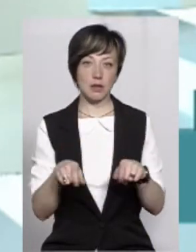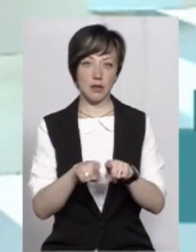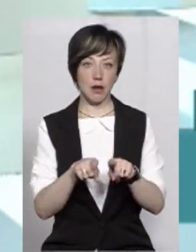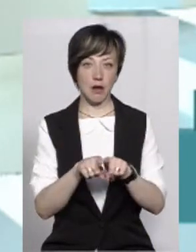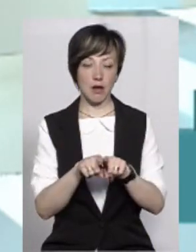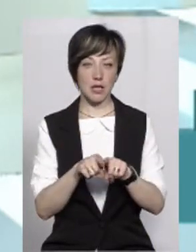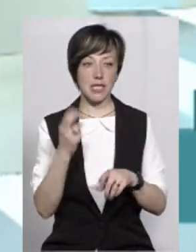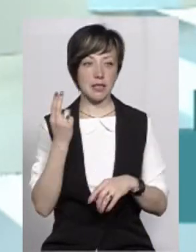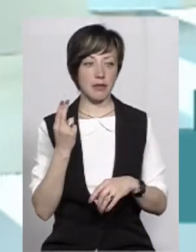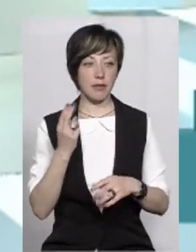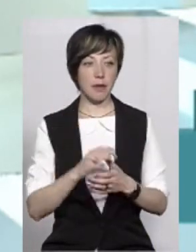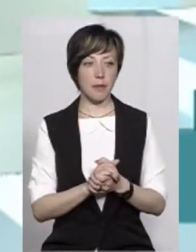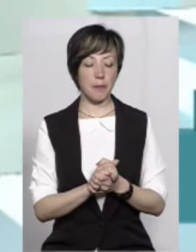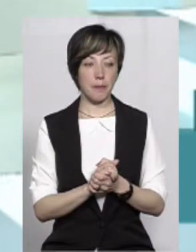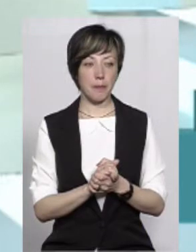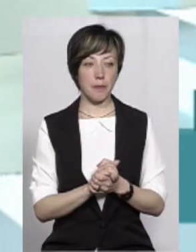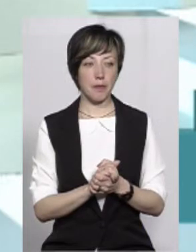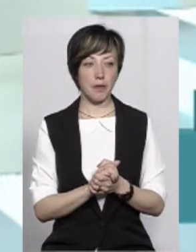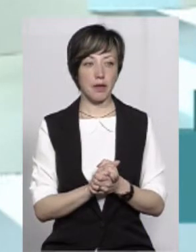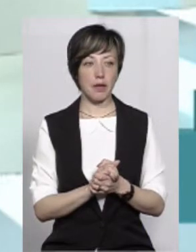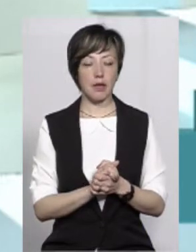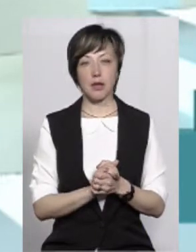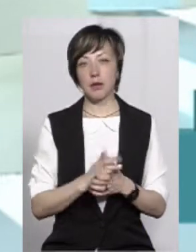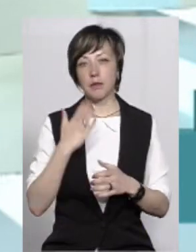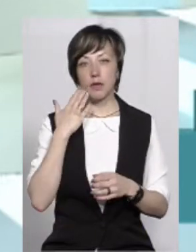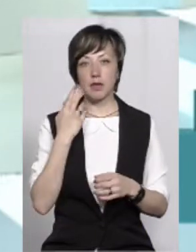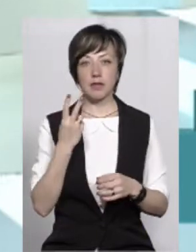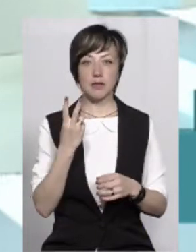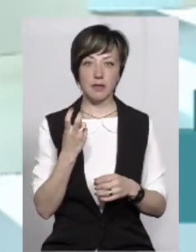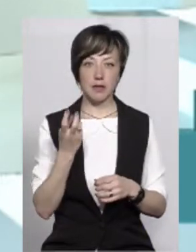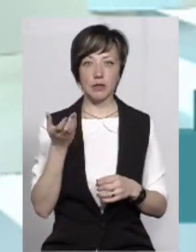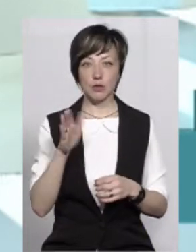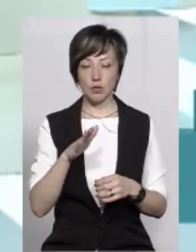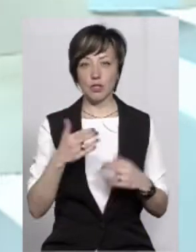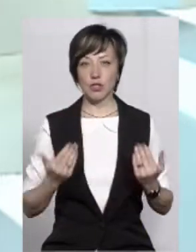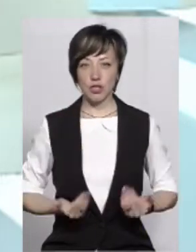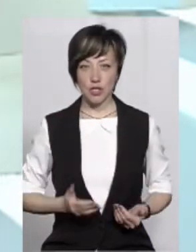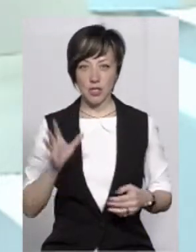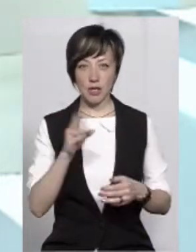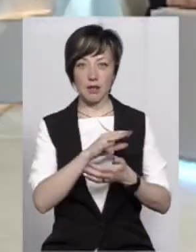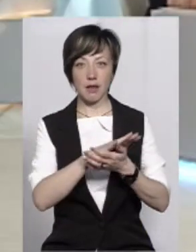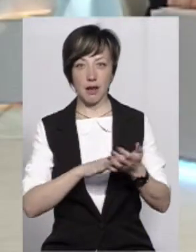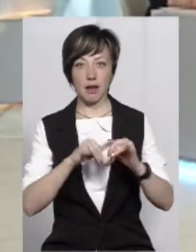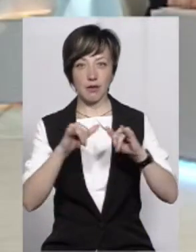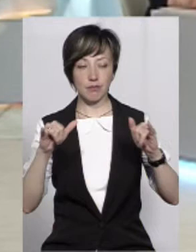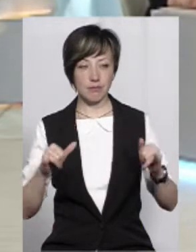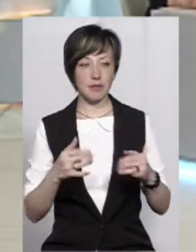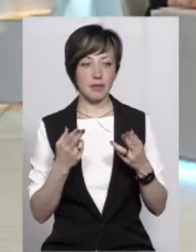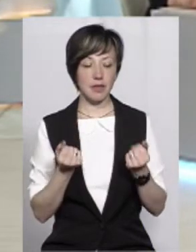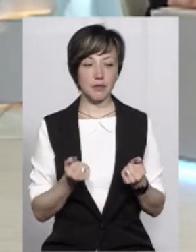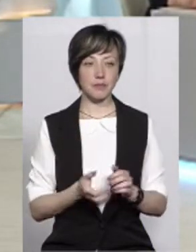така цифра. Ну, десь 200 більше. Десь так, да. А ще ж вони і далі розмножуються.